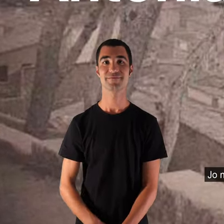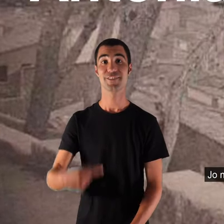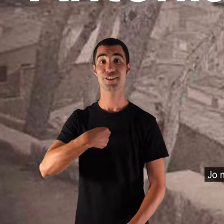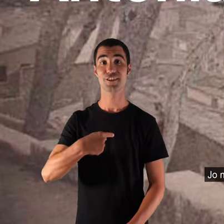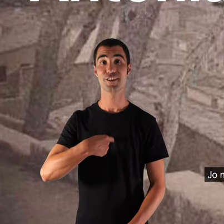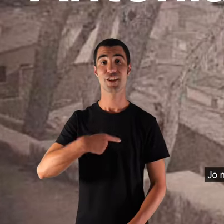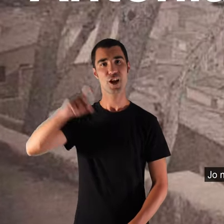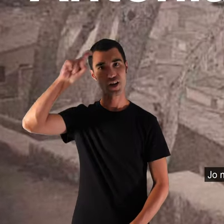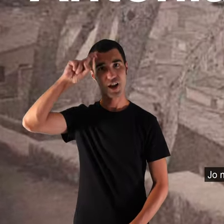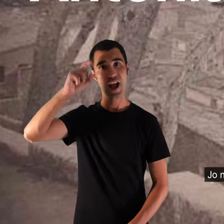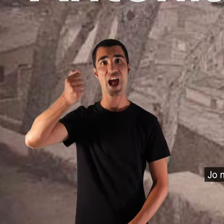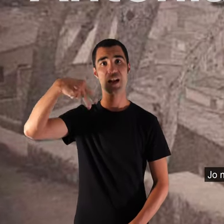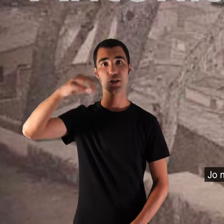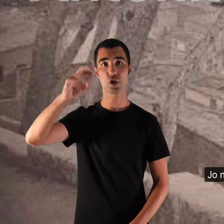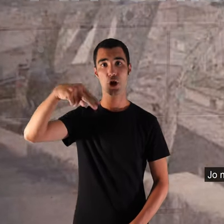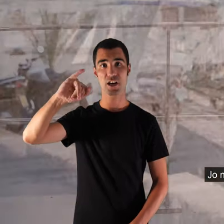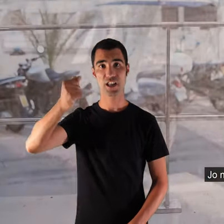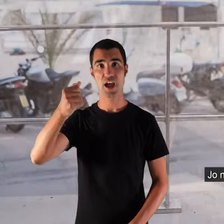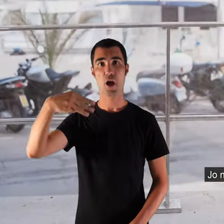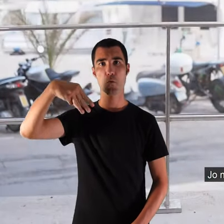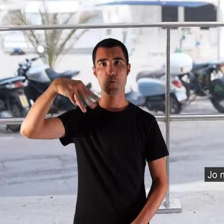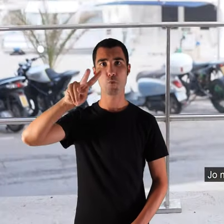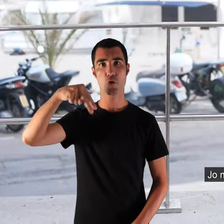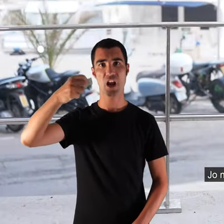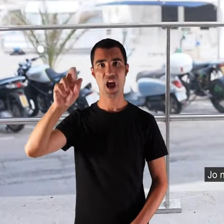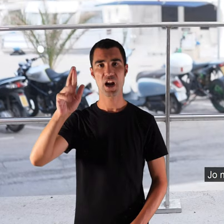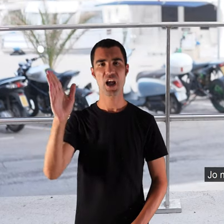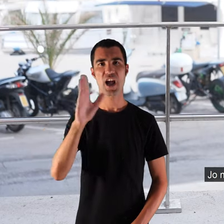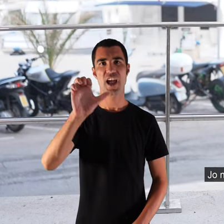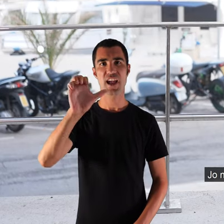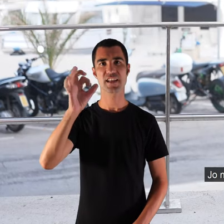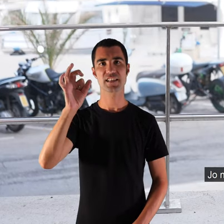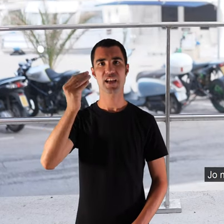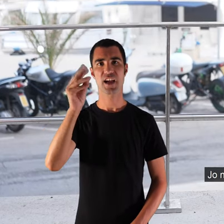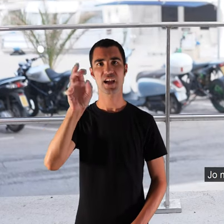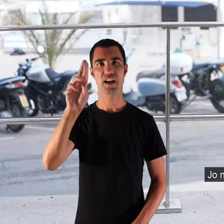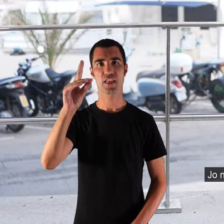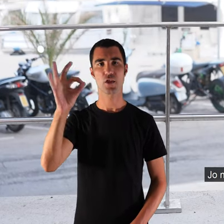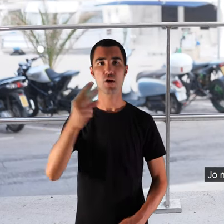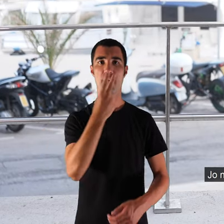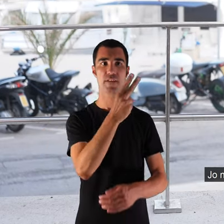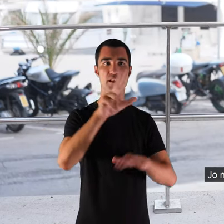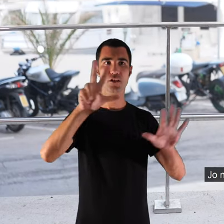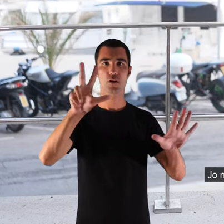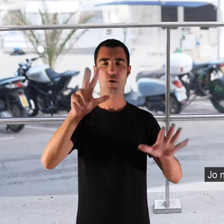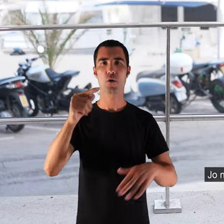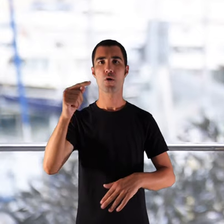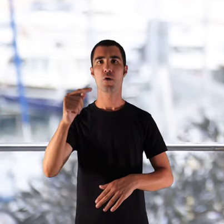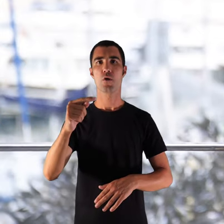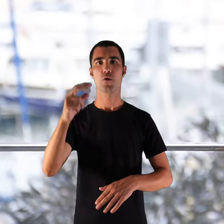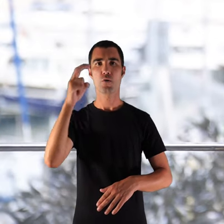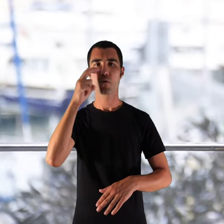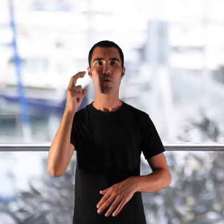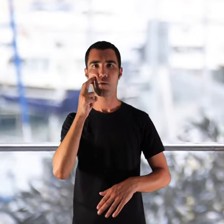Jo, nom que Antoni Amunà Esquerdo, i vaig néixer dia 28 de juny de l'any 45,